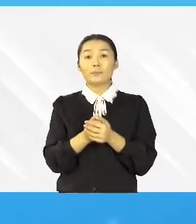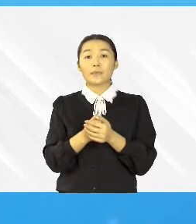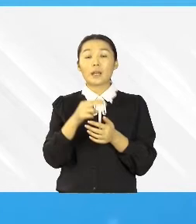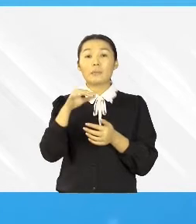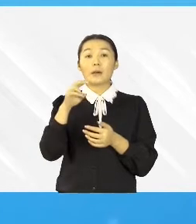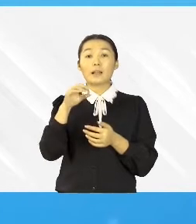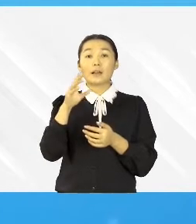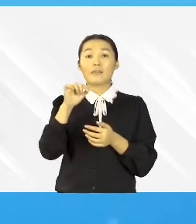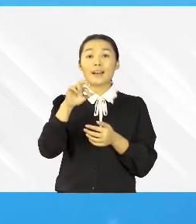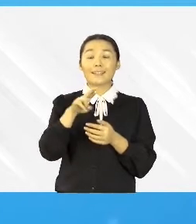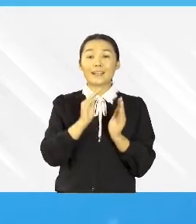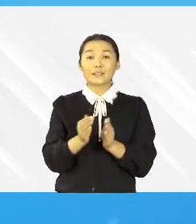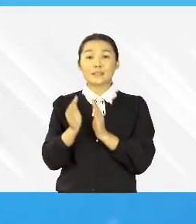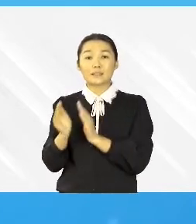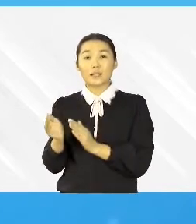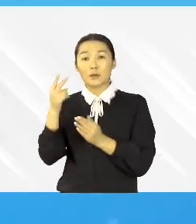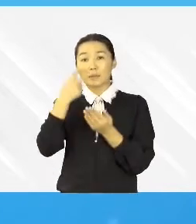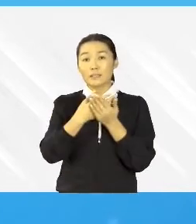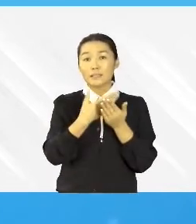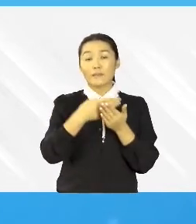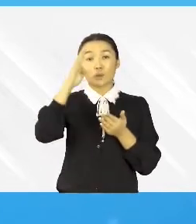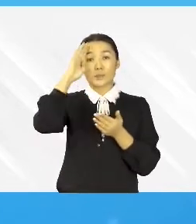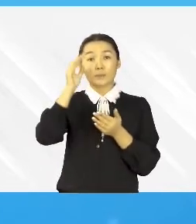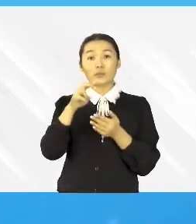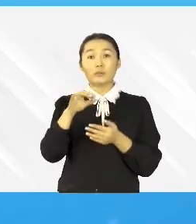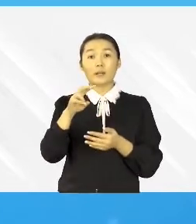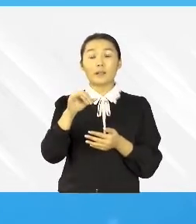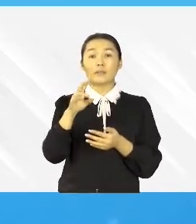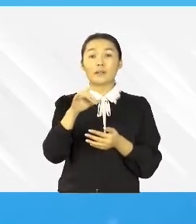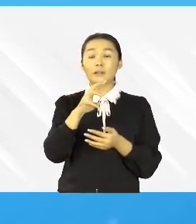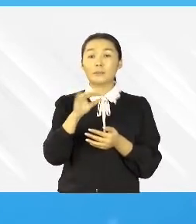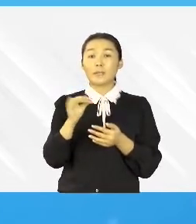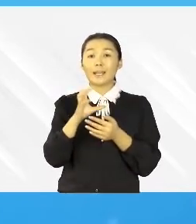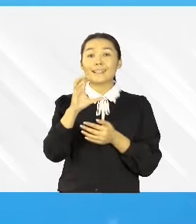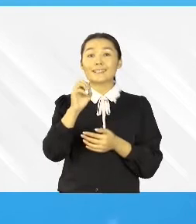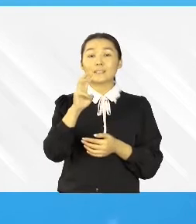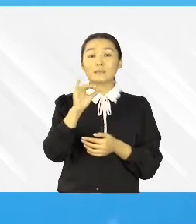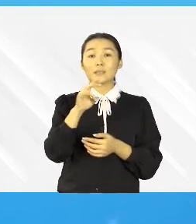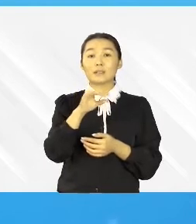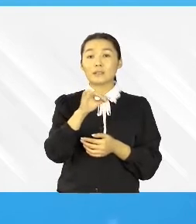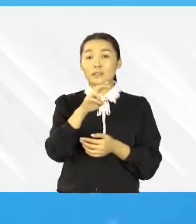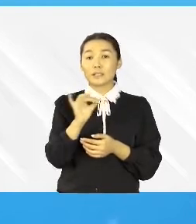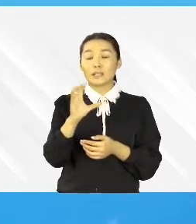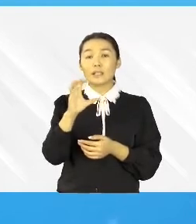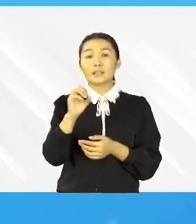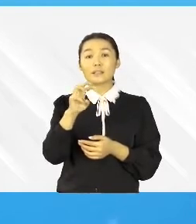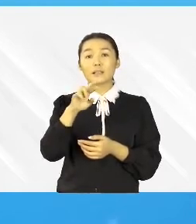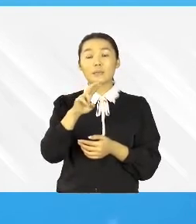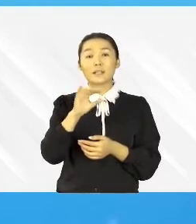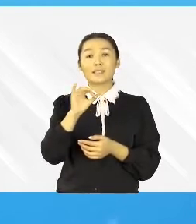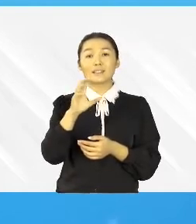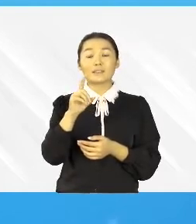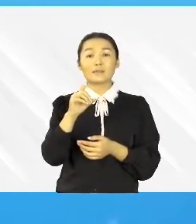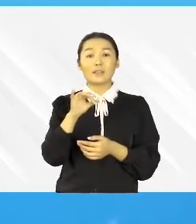самцов половыми железами, семенниками, семяпротоками, семенными пузырьками и семяизвергательным